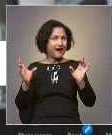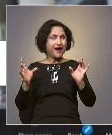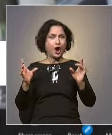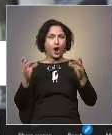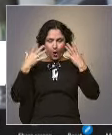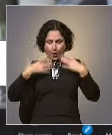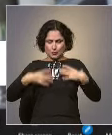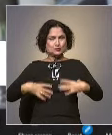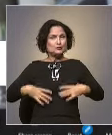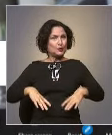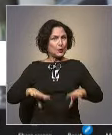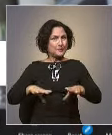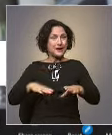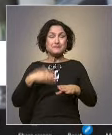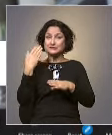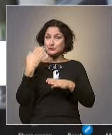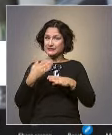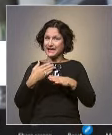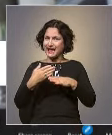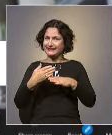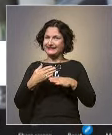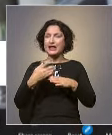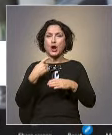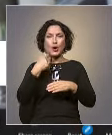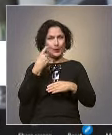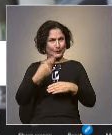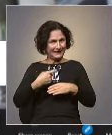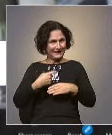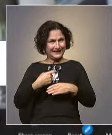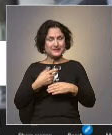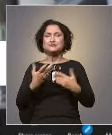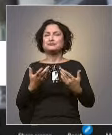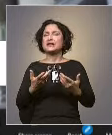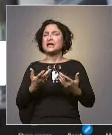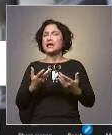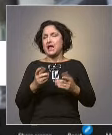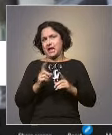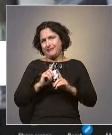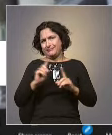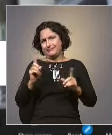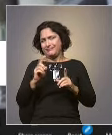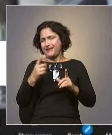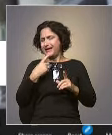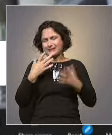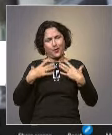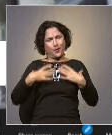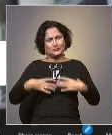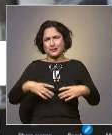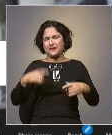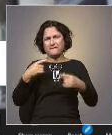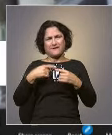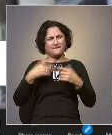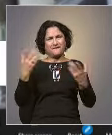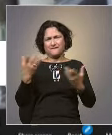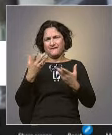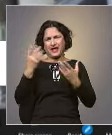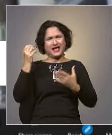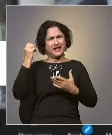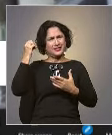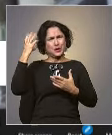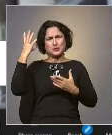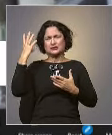през последните 60 години. Тук не става въпрос за костюмите в научната фантастика, а просто екипировката, която е нужна